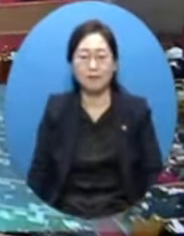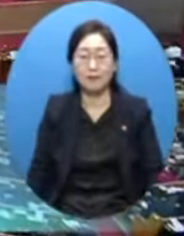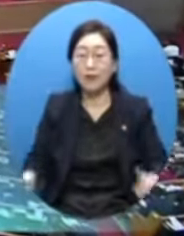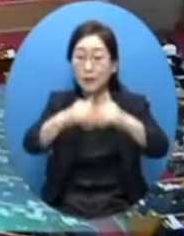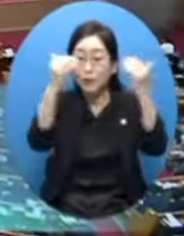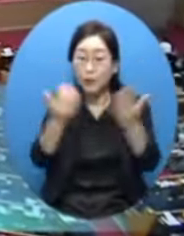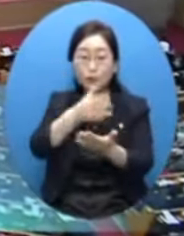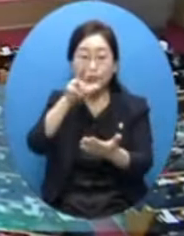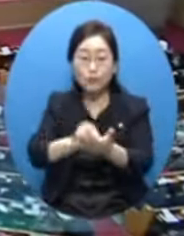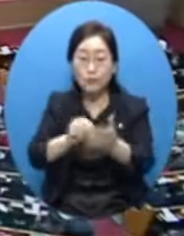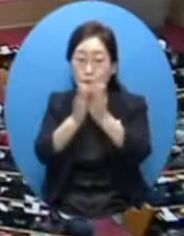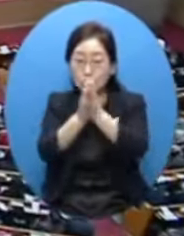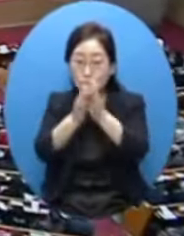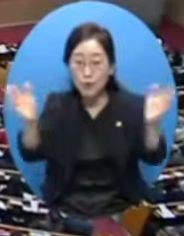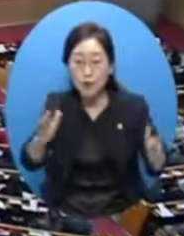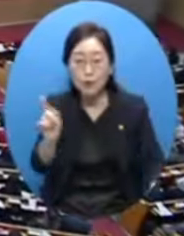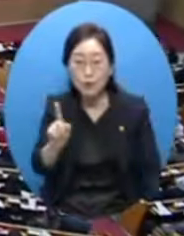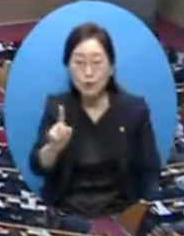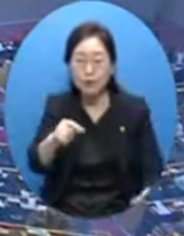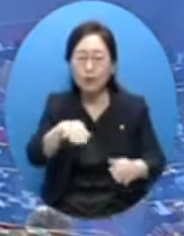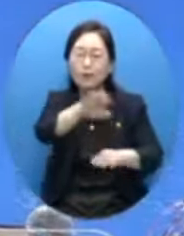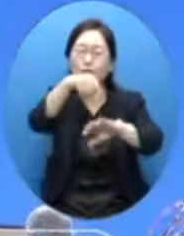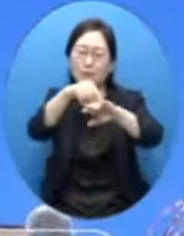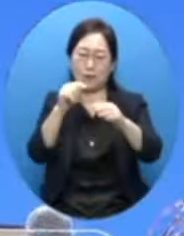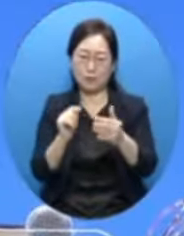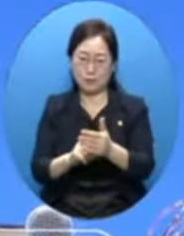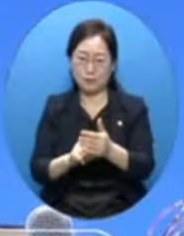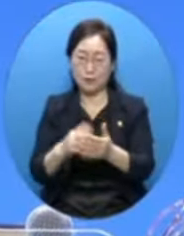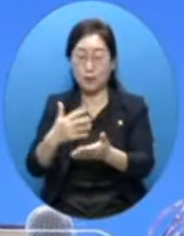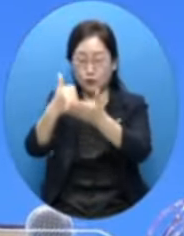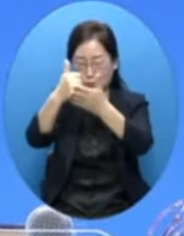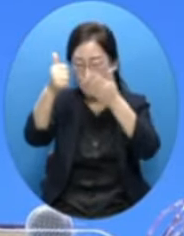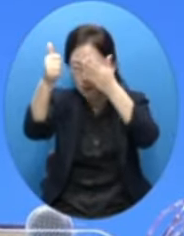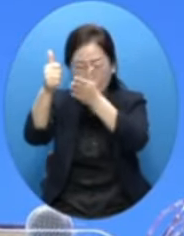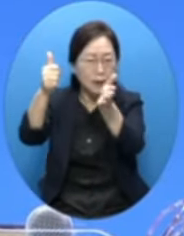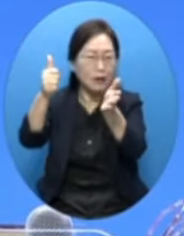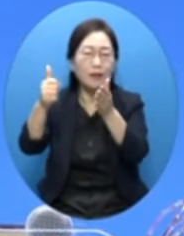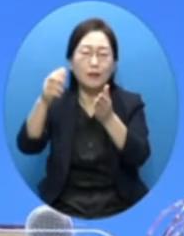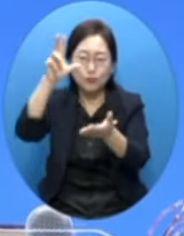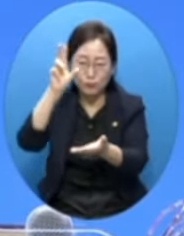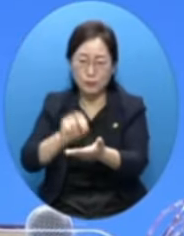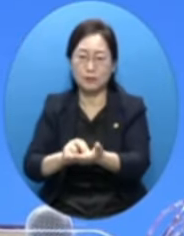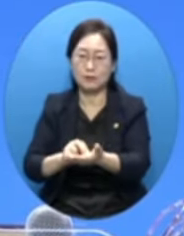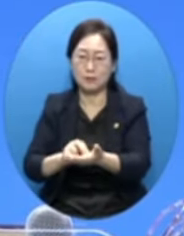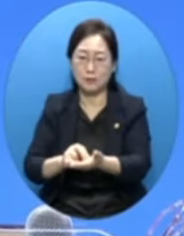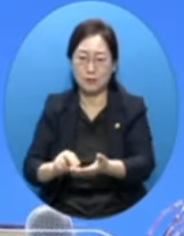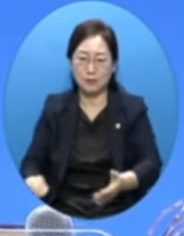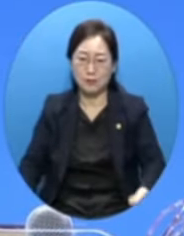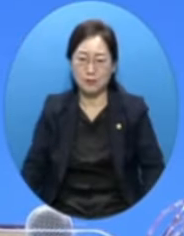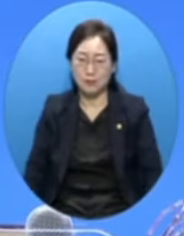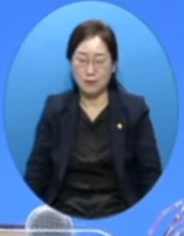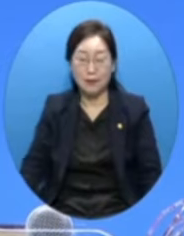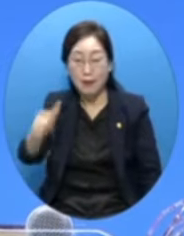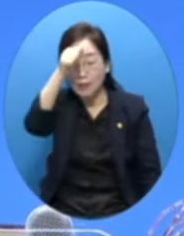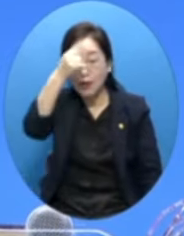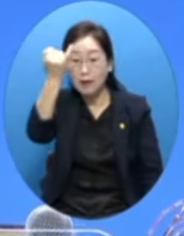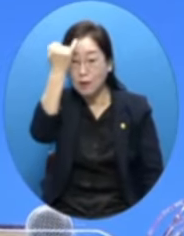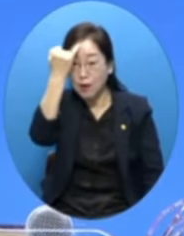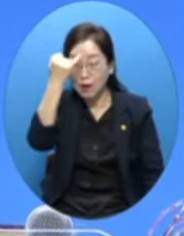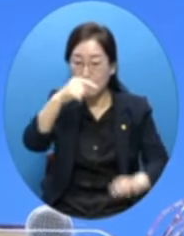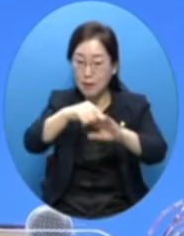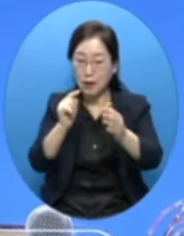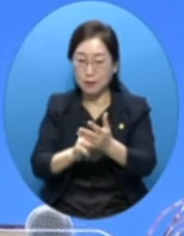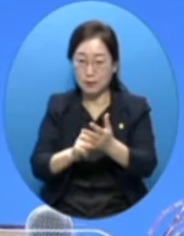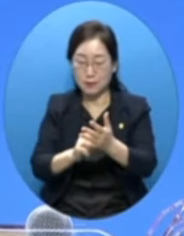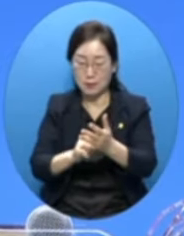모든 문제의 출발점이 우리의 마음이 주님께로 향하지 않은 데서 생겨나게 되는 것입니다. 아담과 하와가 그 마음을